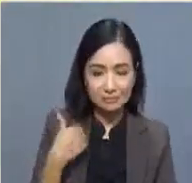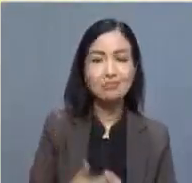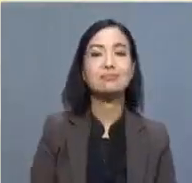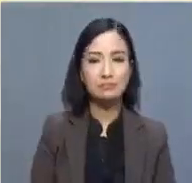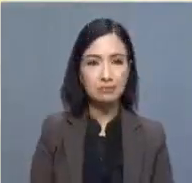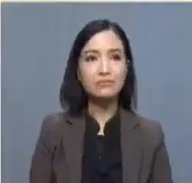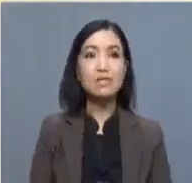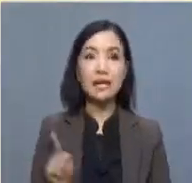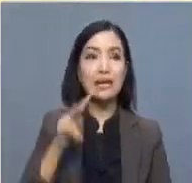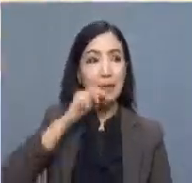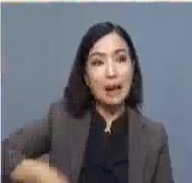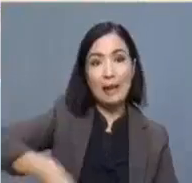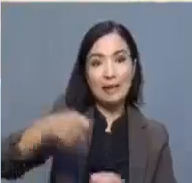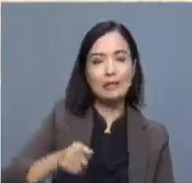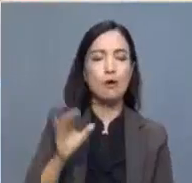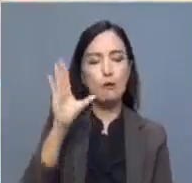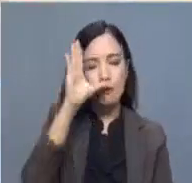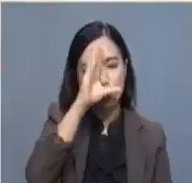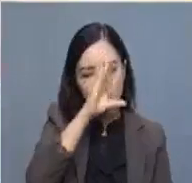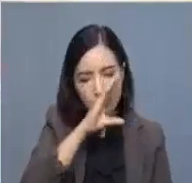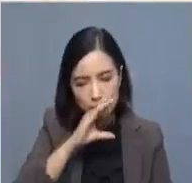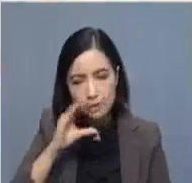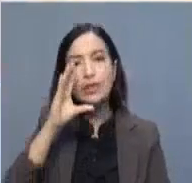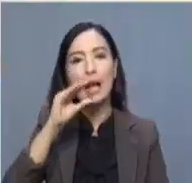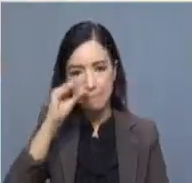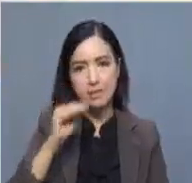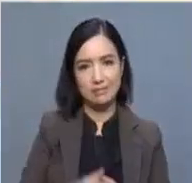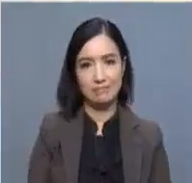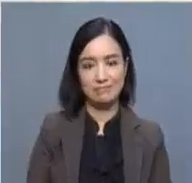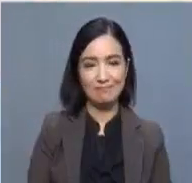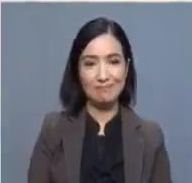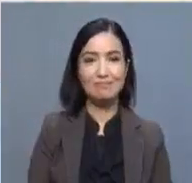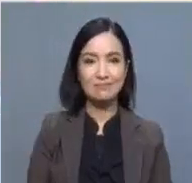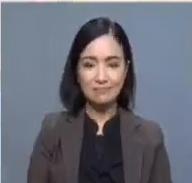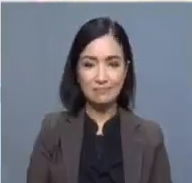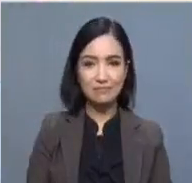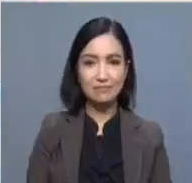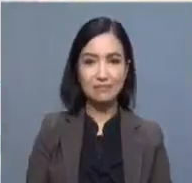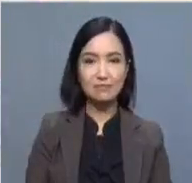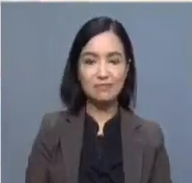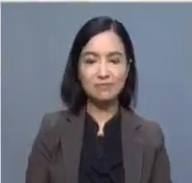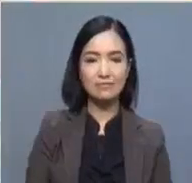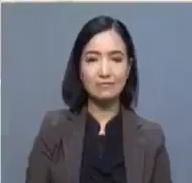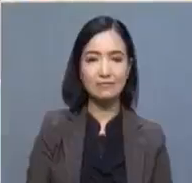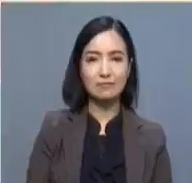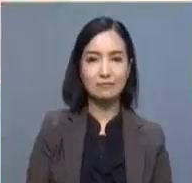จนถึงช่วงค่ำค่ะคุณรัชนีคุณกำภูคะ ช่วงเช้าเล่นน้ำสงกรานต์